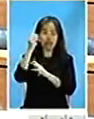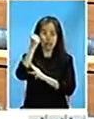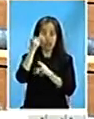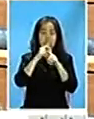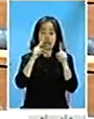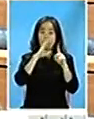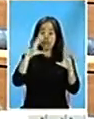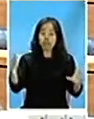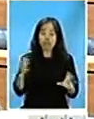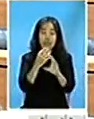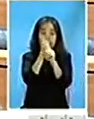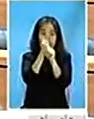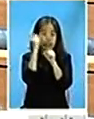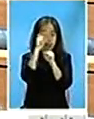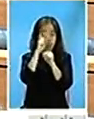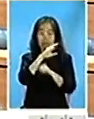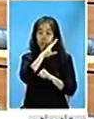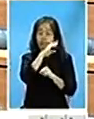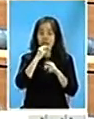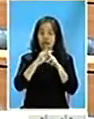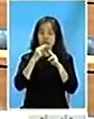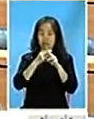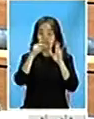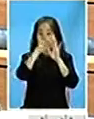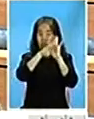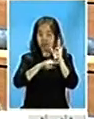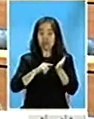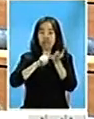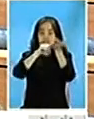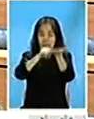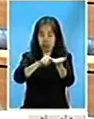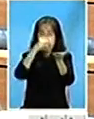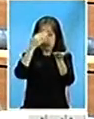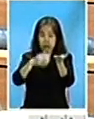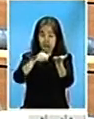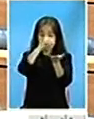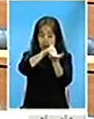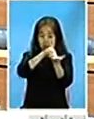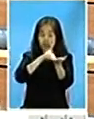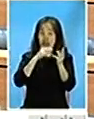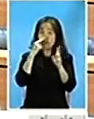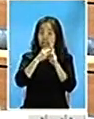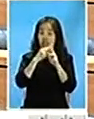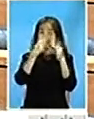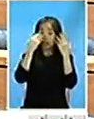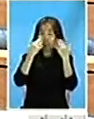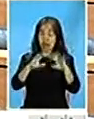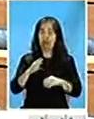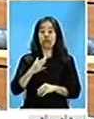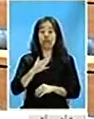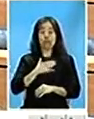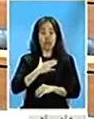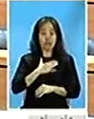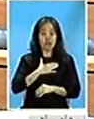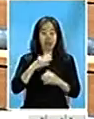สรุปแล้วเนี่ยการส่งรายชื่อนะครับถ้าสมมุติท่านประธานวิปกรุณาที่จะส่งรายชื่ออย่างนั้นเนี่ยทางผมเองนะครับ